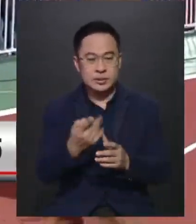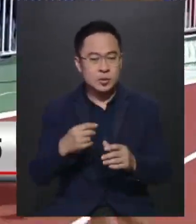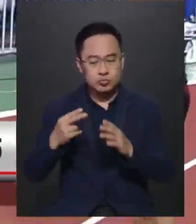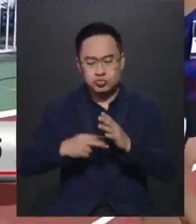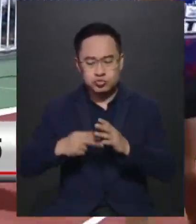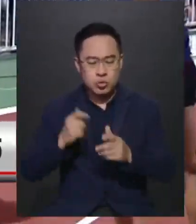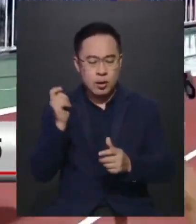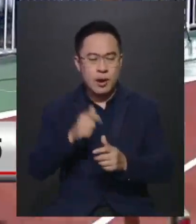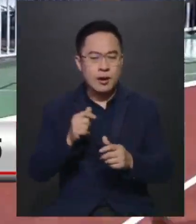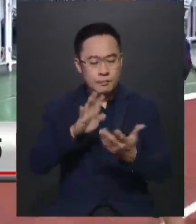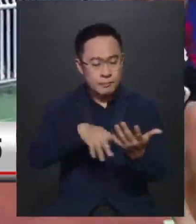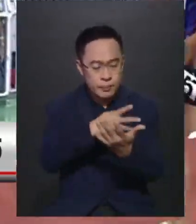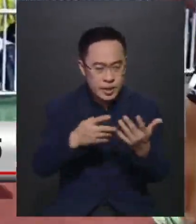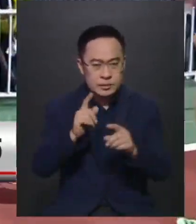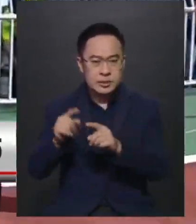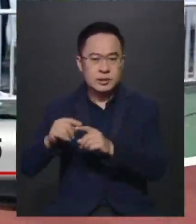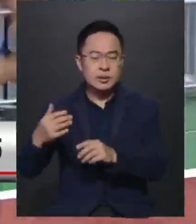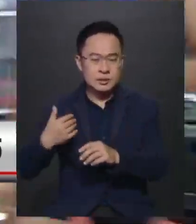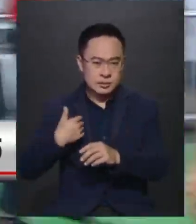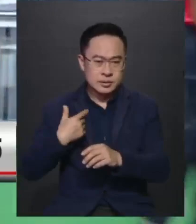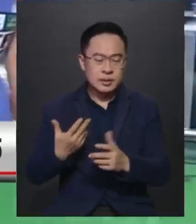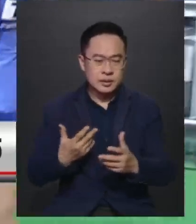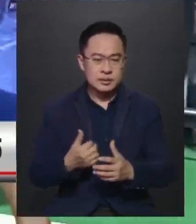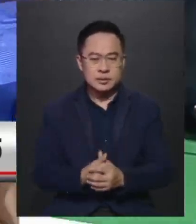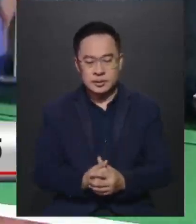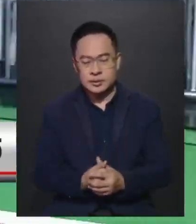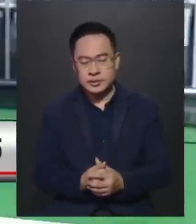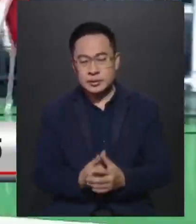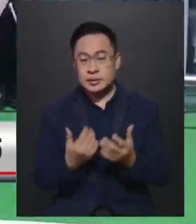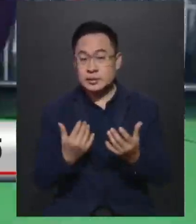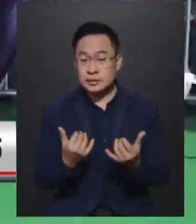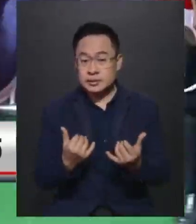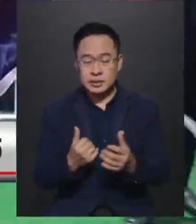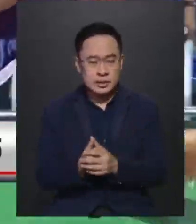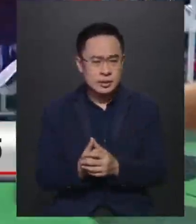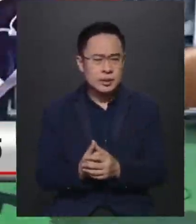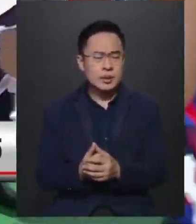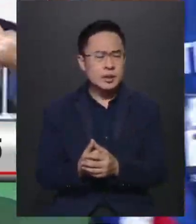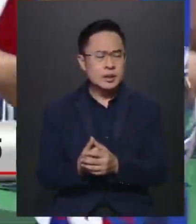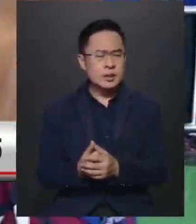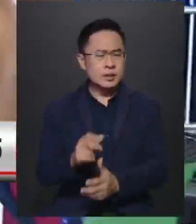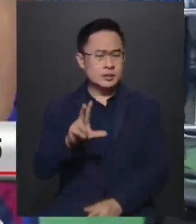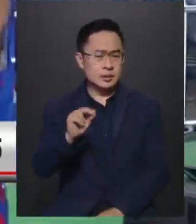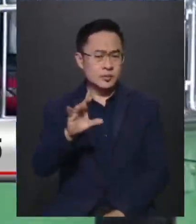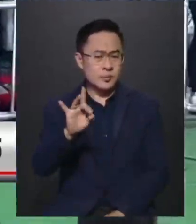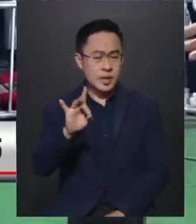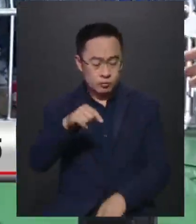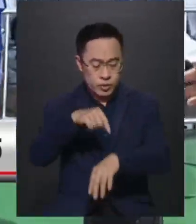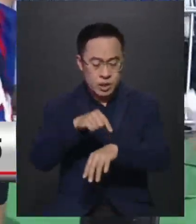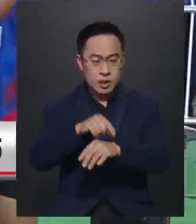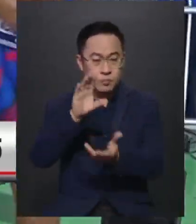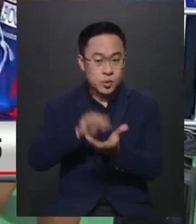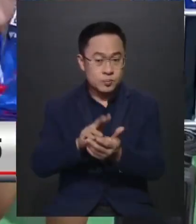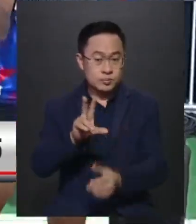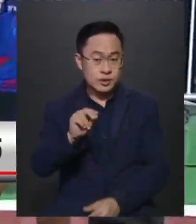โค้ชการวางแผนของโค้ชด้วยนะคะซึ่งสถิติที่บอก 38.55 วินาทีเนี่ยเป็นการทำลายสถิติกรีธ